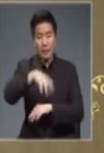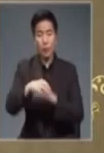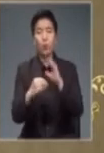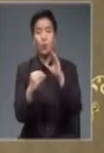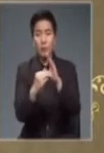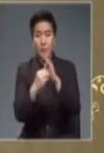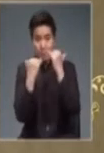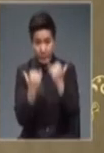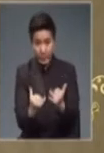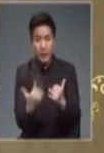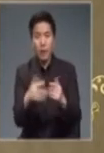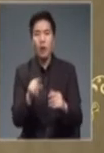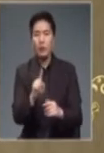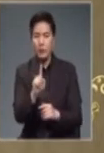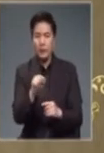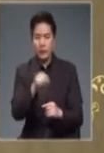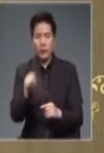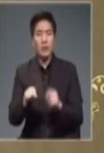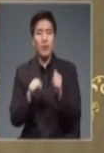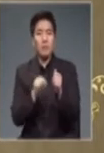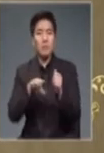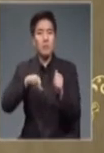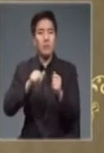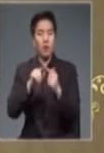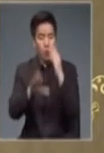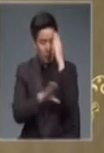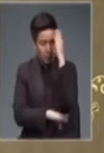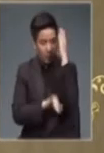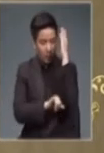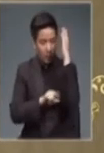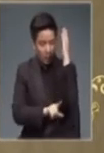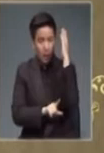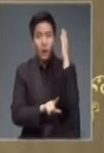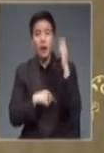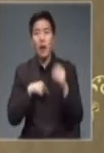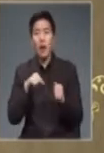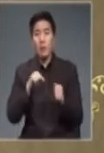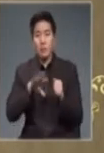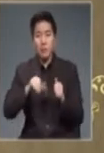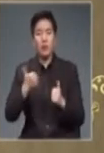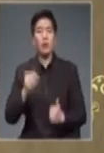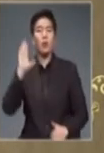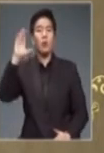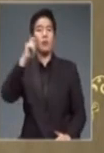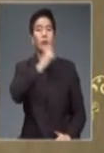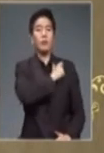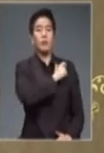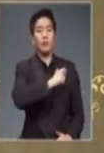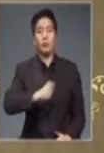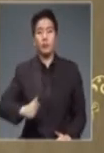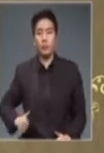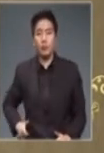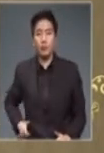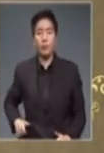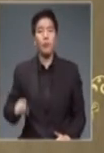หาวชิราลงกรณ์บดินทรเทพพยวรางกูรทรงห่วงใยนักเรียนนักศึกษาที่ได้รับผลกระทบจากสถานการณ์อุทกภัยภา